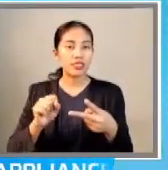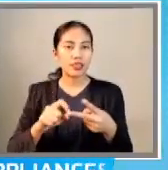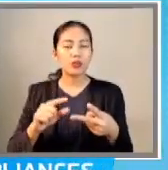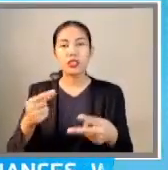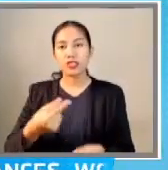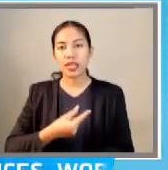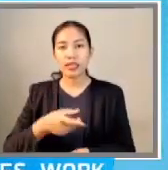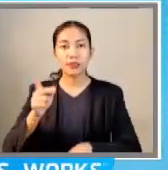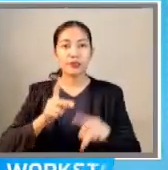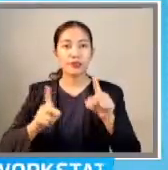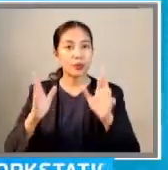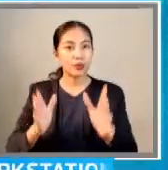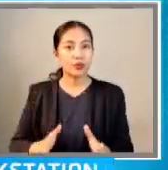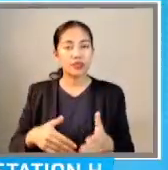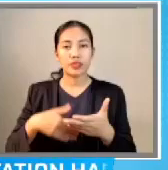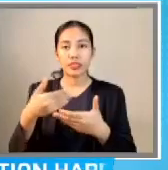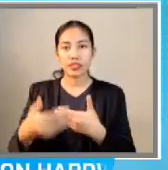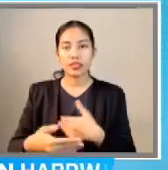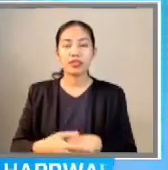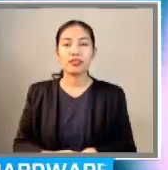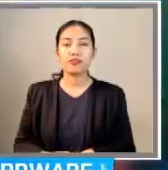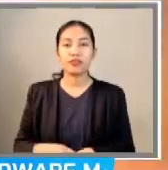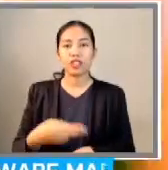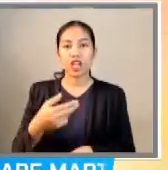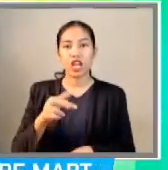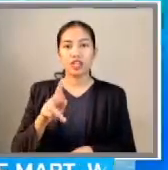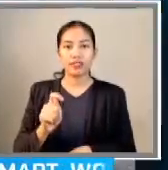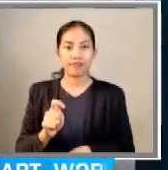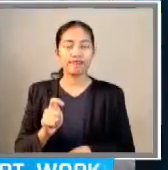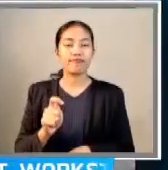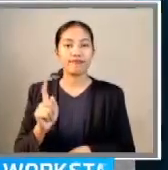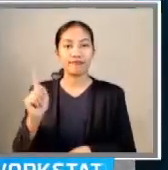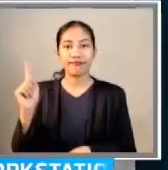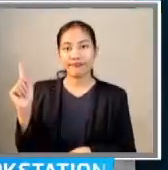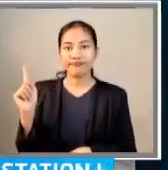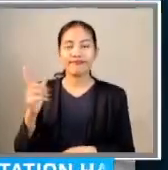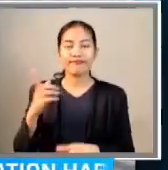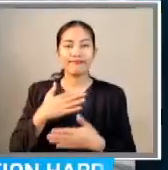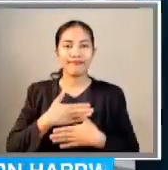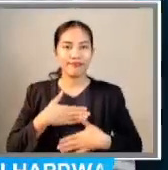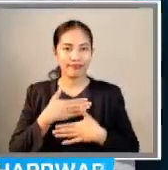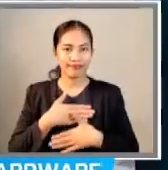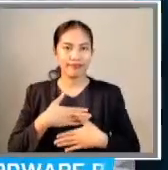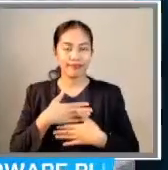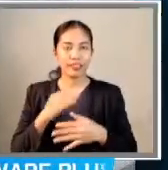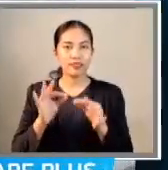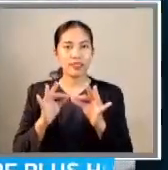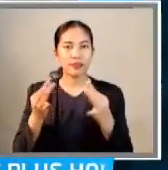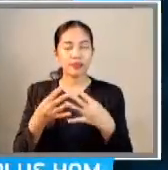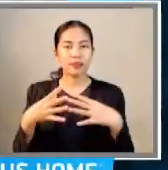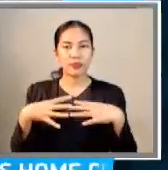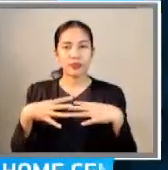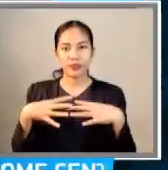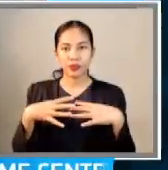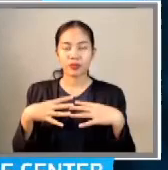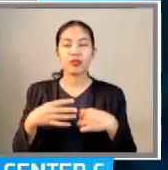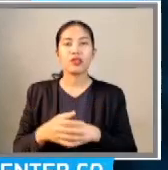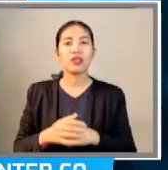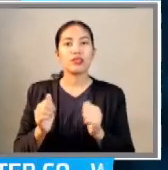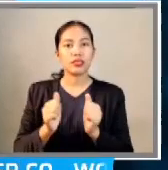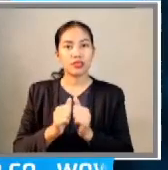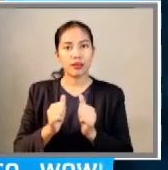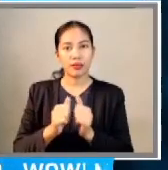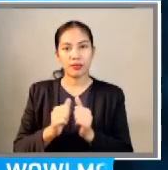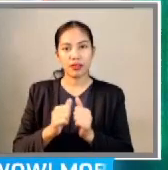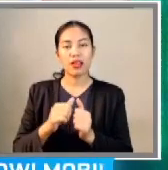Enjoy si Heart Evangelista sa kanyang family holiday break sa Japan. Kasama niya ang mister na si Senator Cheese Escudero at dalawang anak